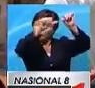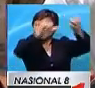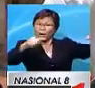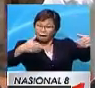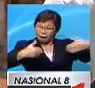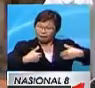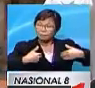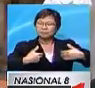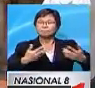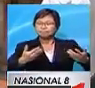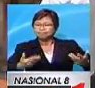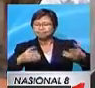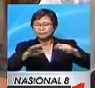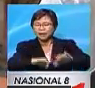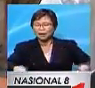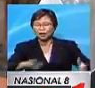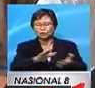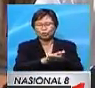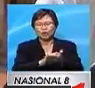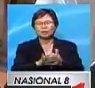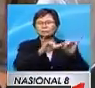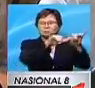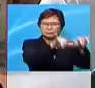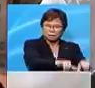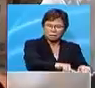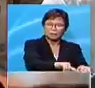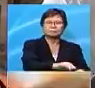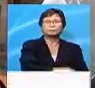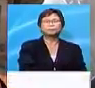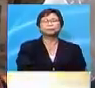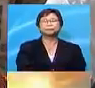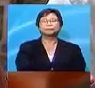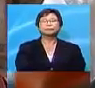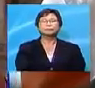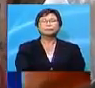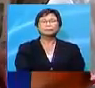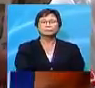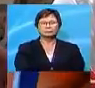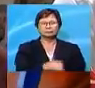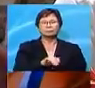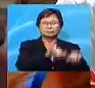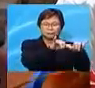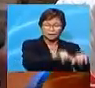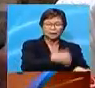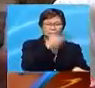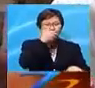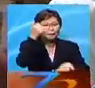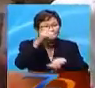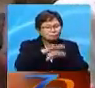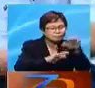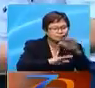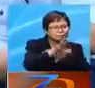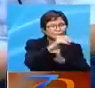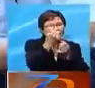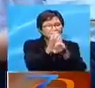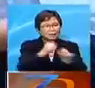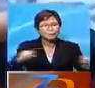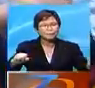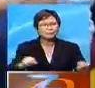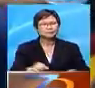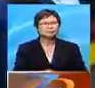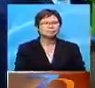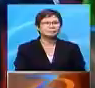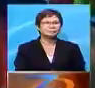maka kanak-kanak sekolah NI akan dapat tempat tinggal yang lebih selesa lebih selamat